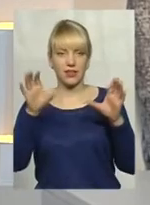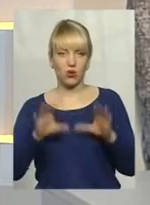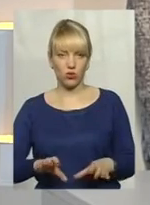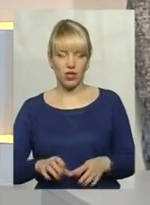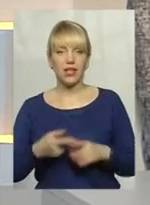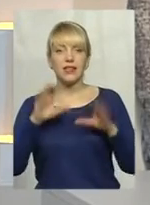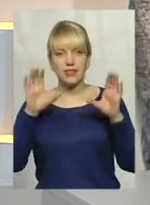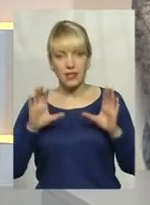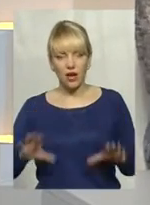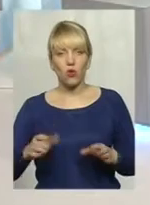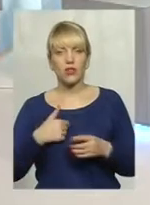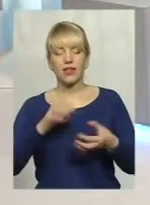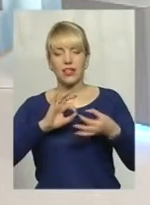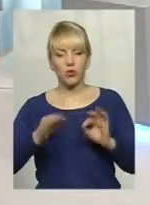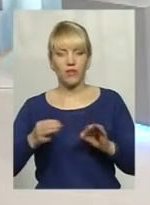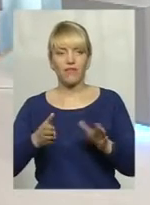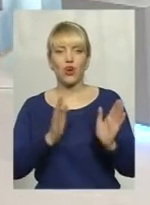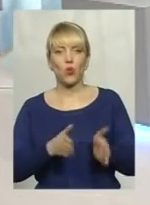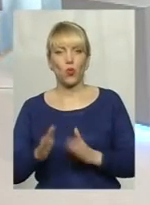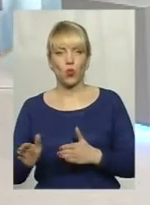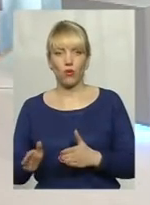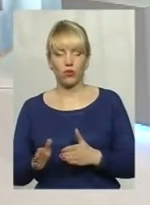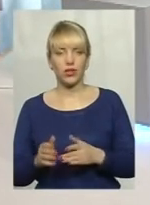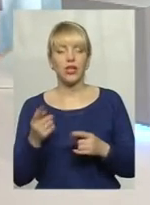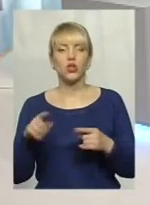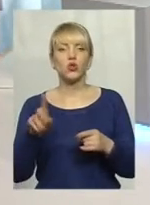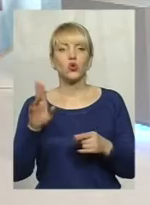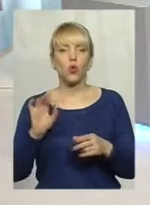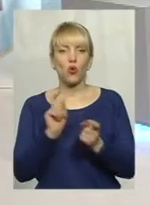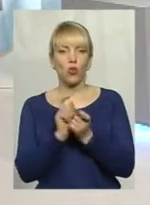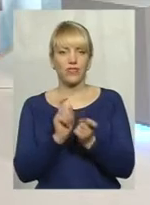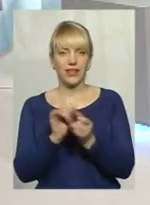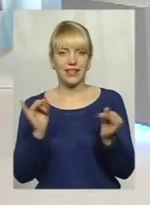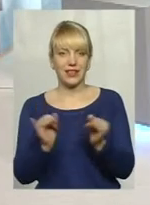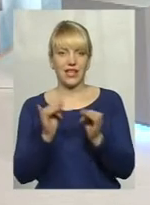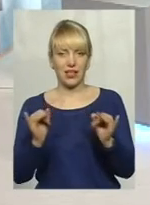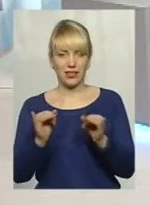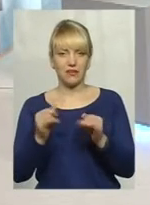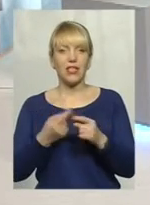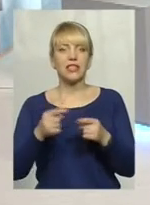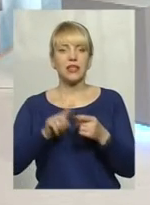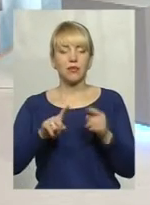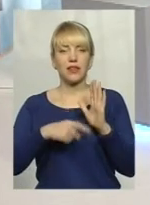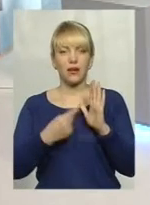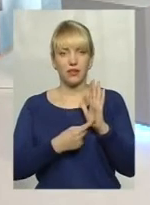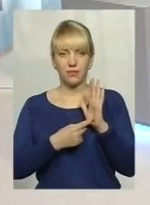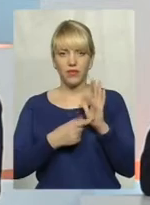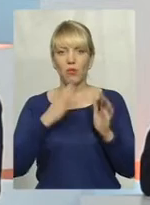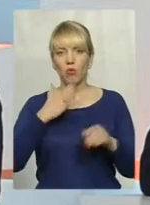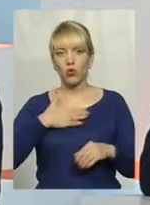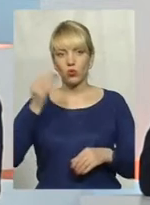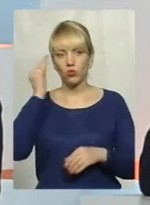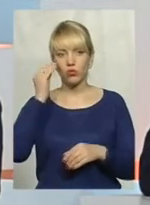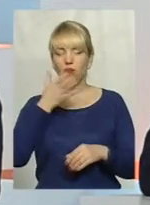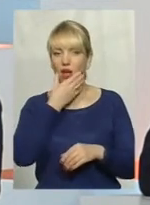Закон нам детально врегульовує саме щодо конфлікту інтересів. Це питання, на мою думку,